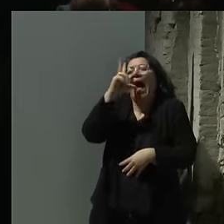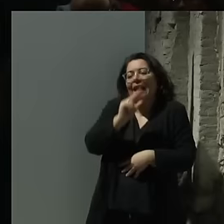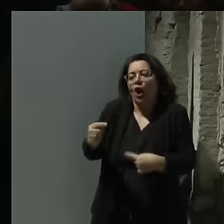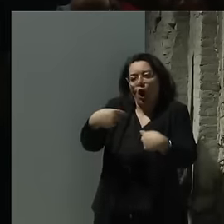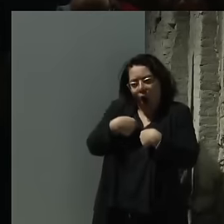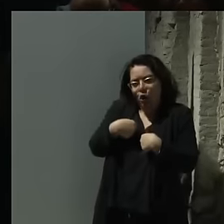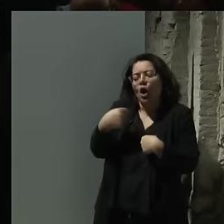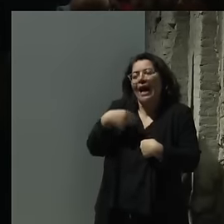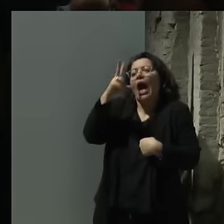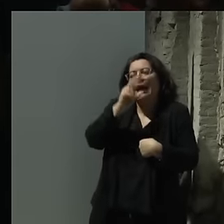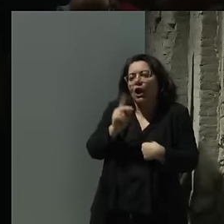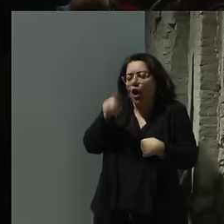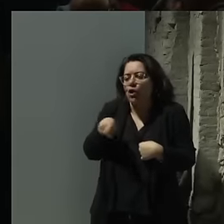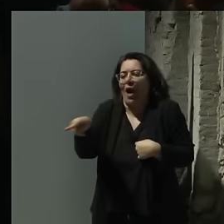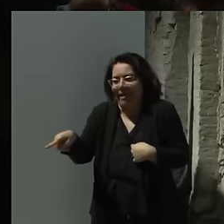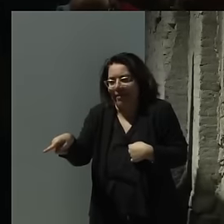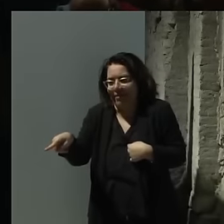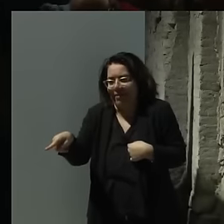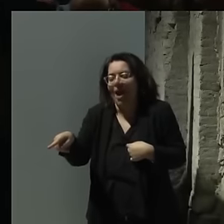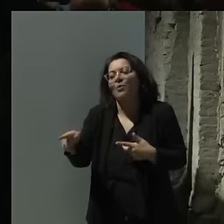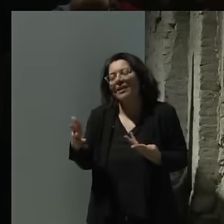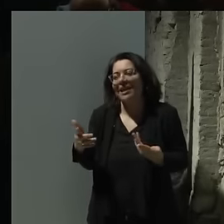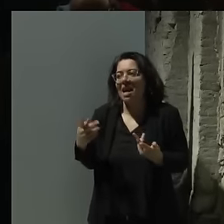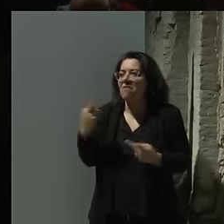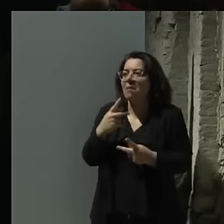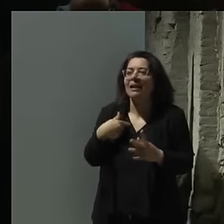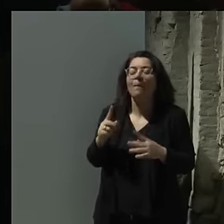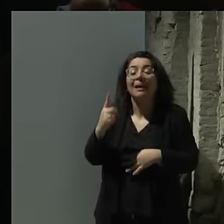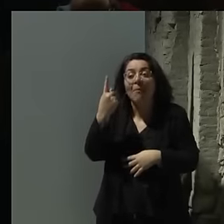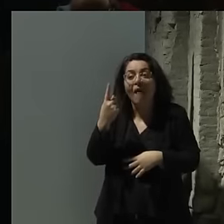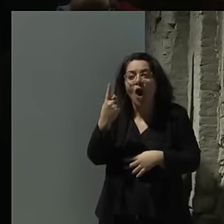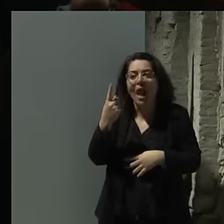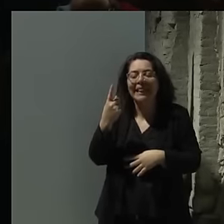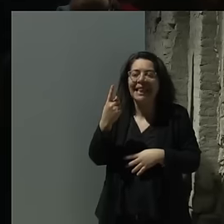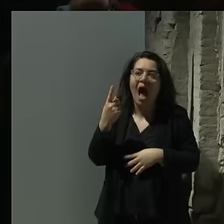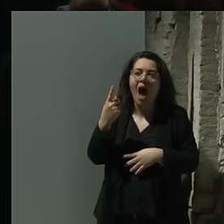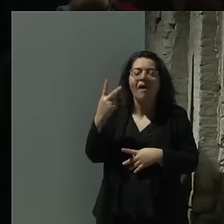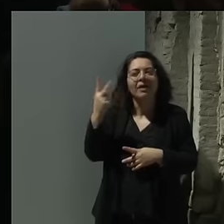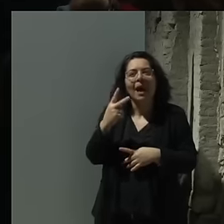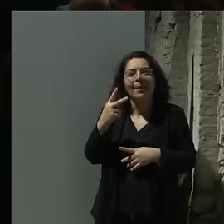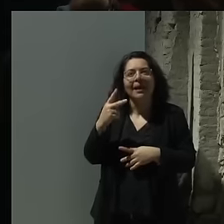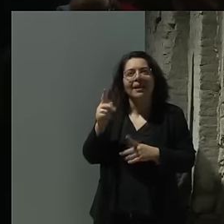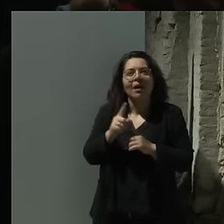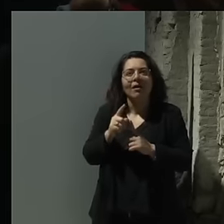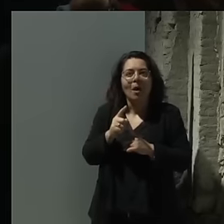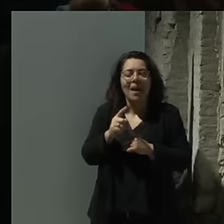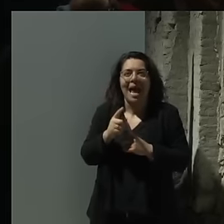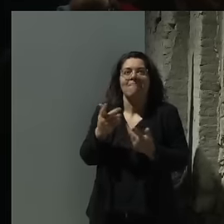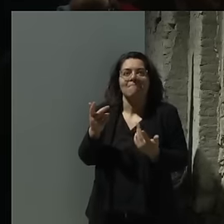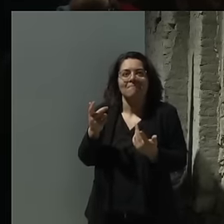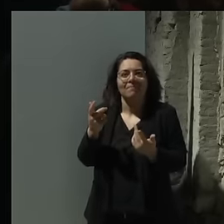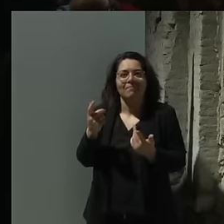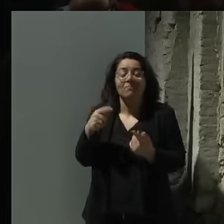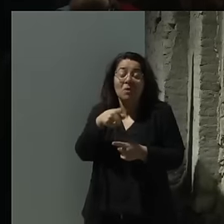la vittima appunto a sentirsi riconosciuta. Io la prima volta che mi sono riconosciuto veramente è stato da Franco Bonisoli, che non so se tutti